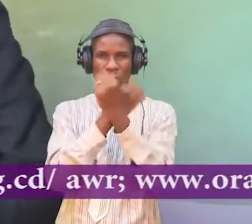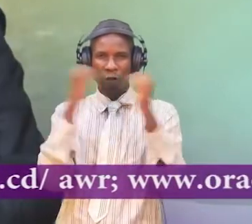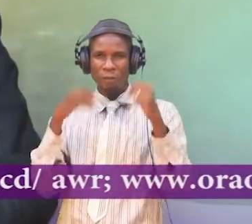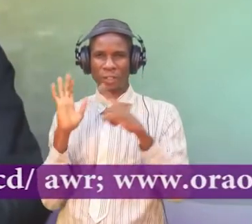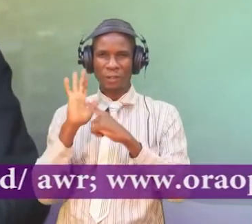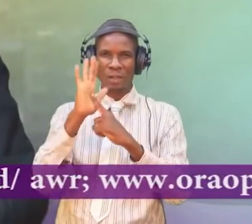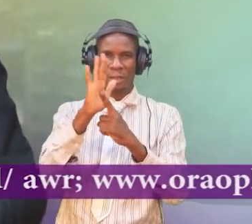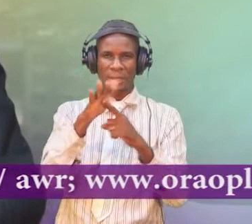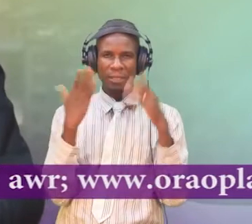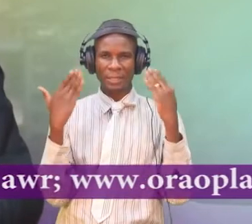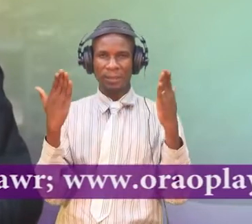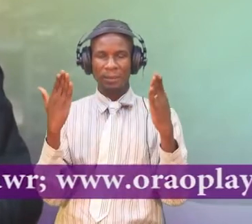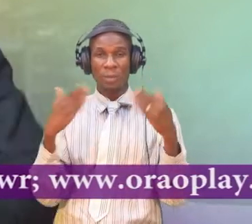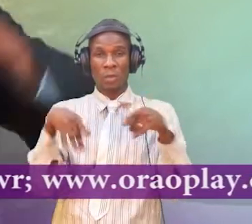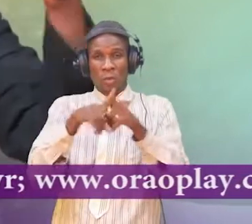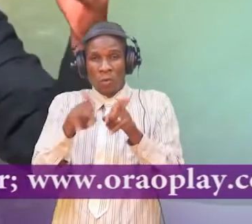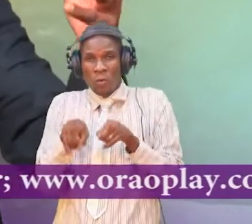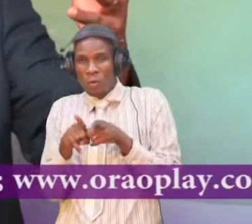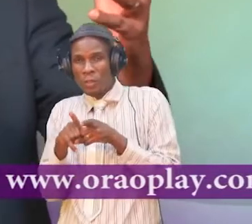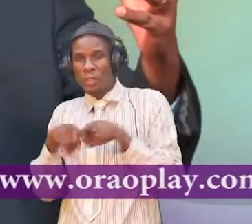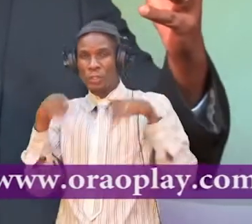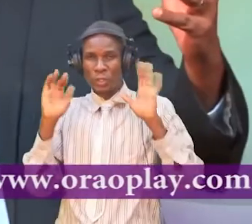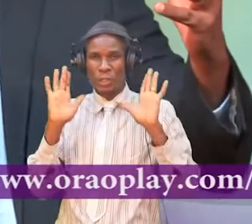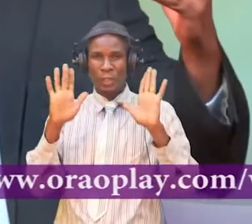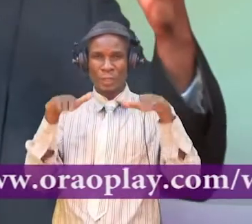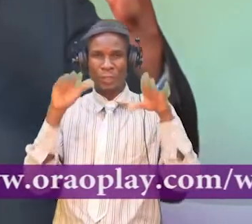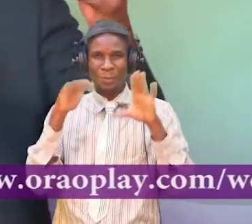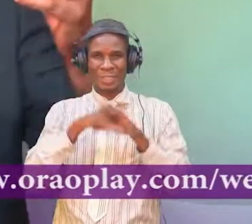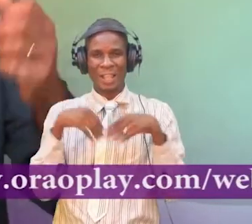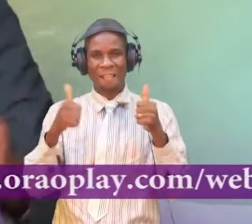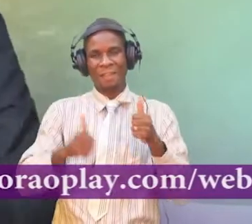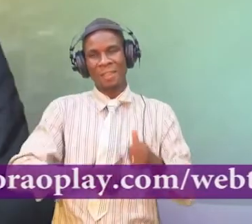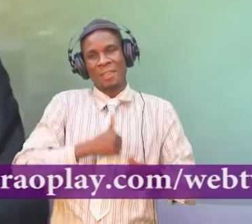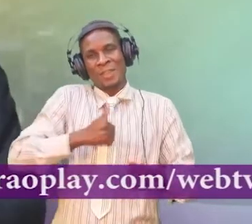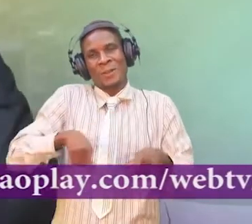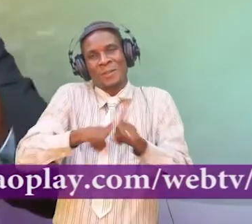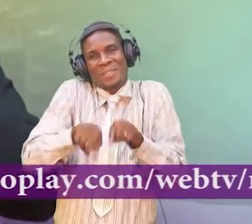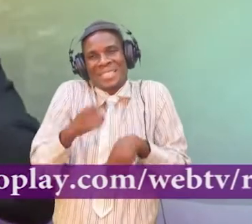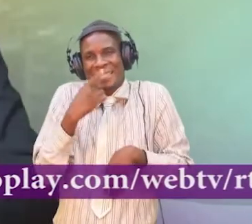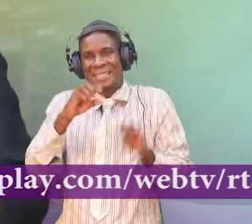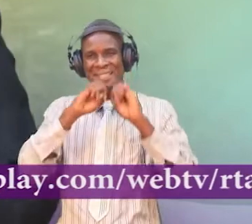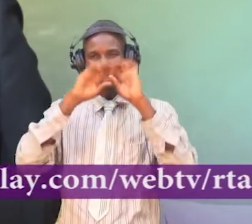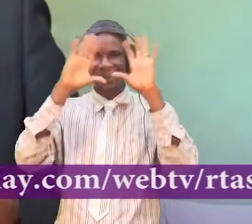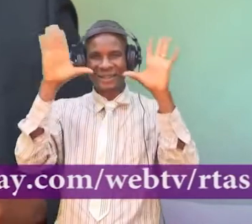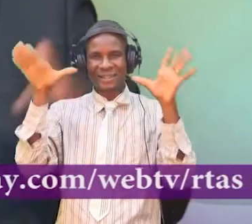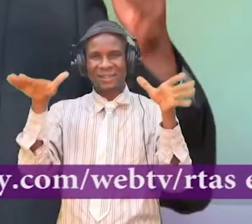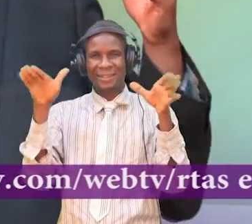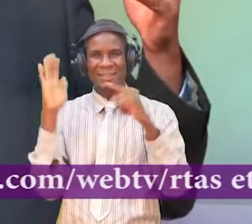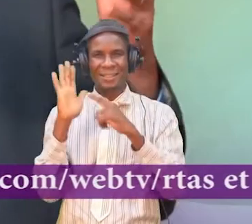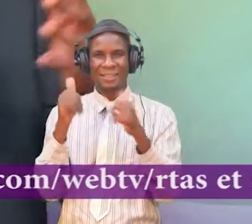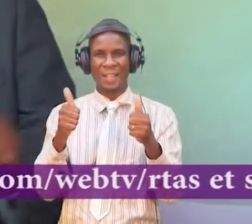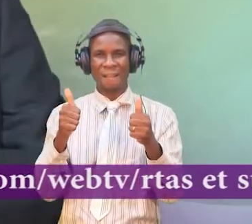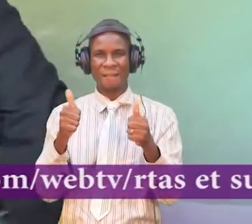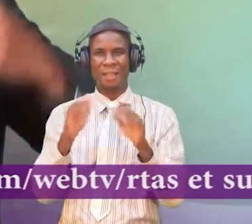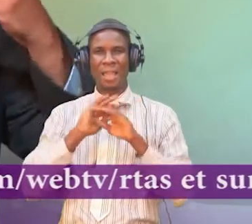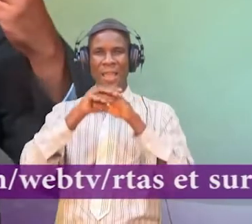wana basikolami bakozala liboso na nzambe, wana bazali kosepela na lobiko na bango. Bazali koloba polele